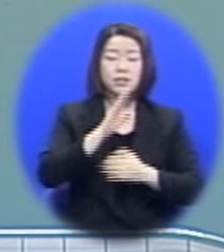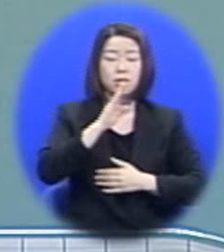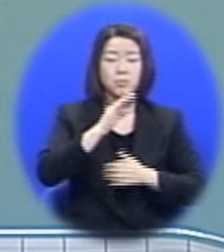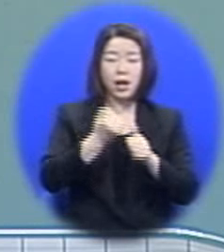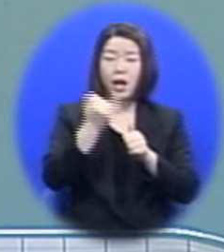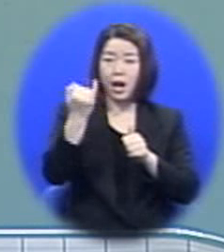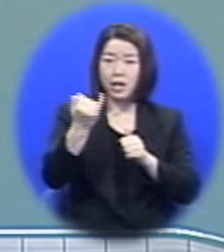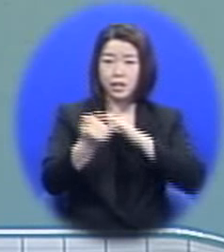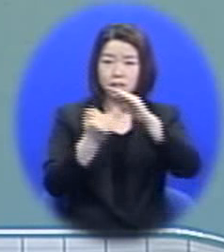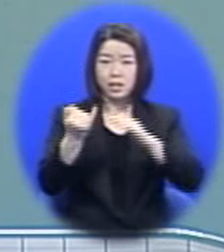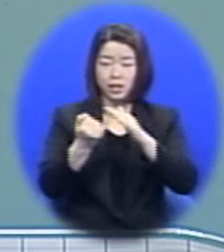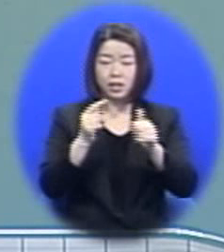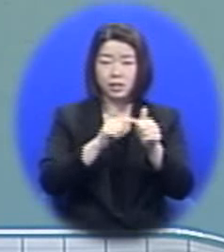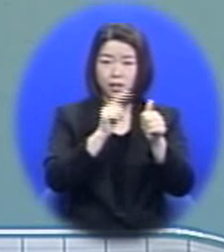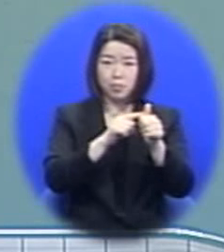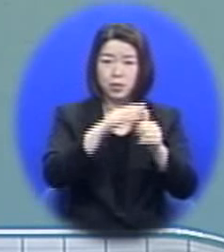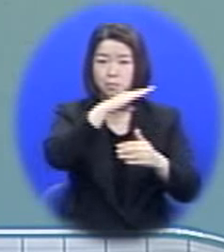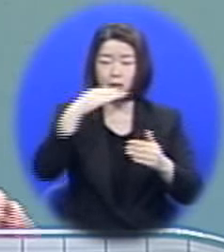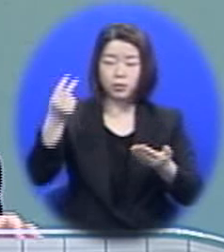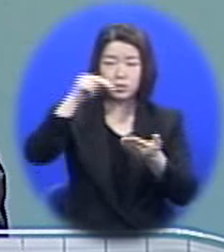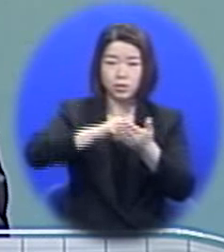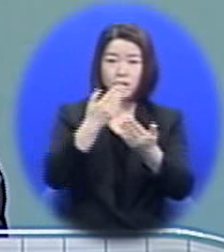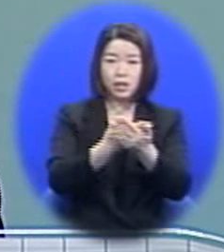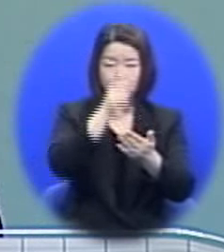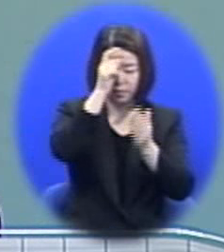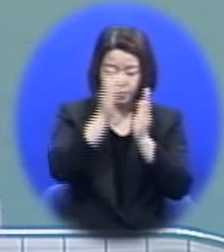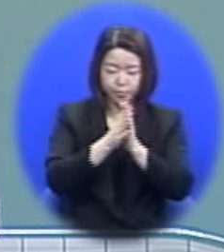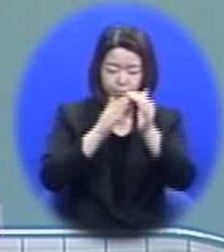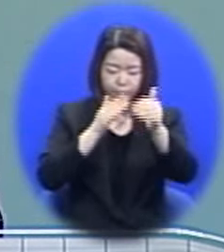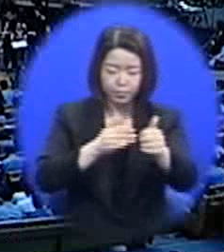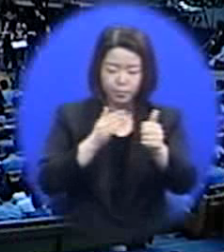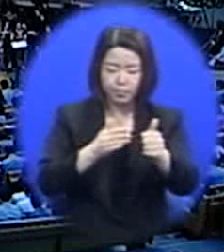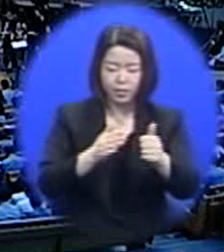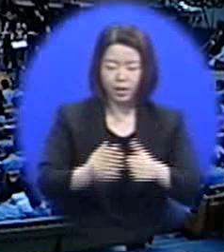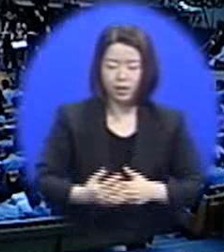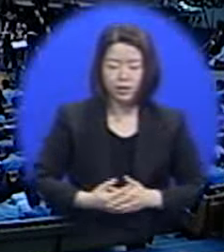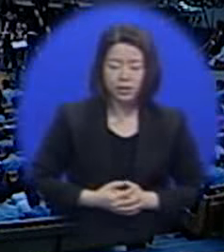사랑하는 남편이 바로 서게 해 주옵소서. 기도하겠습니다.